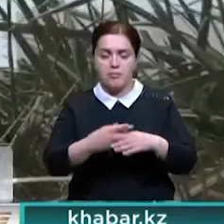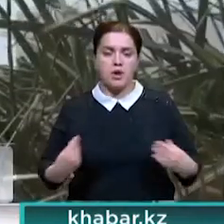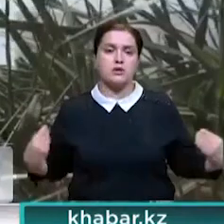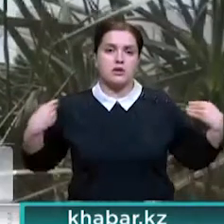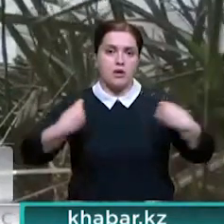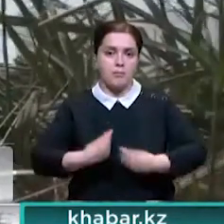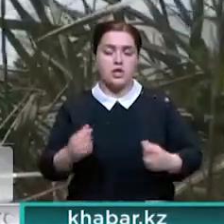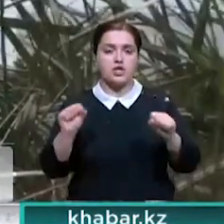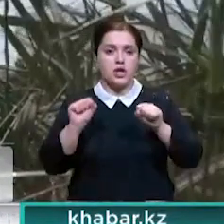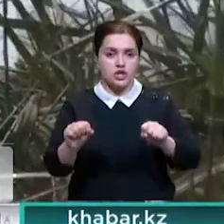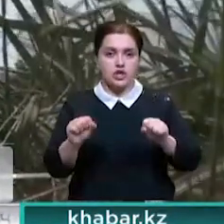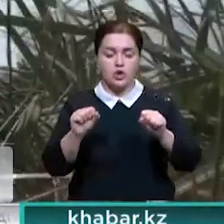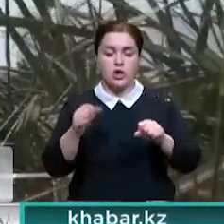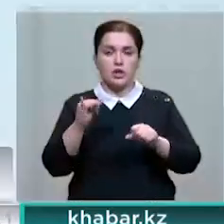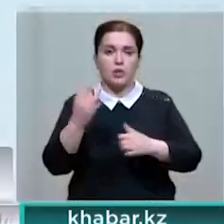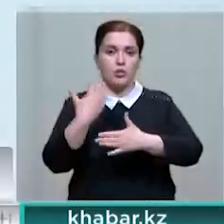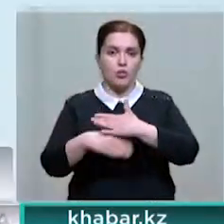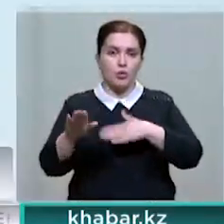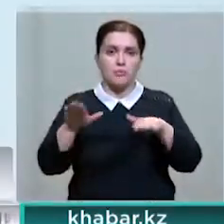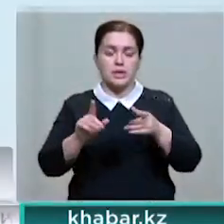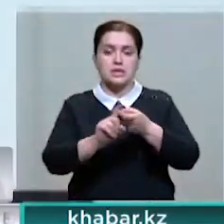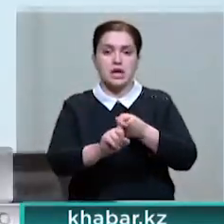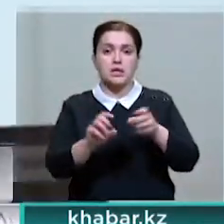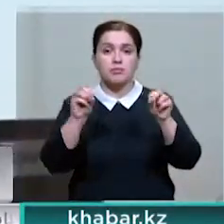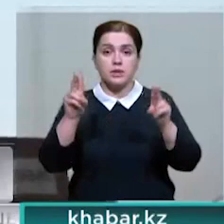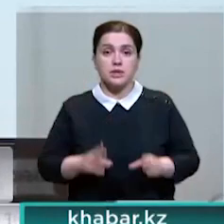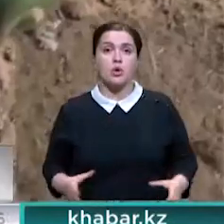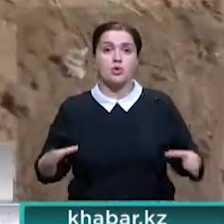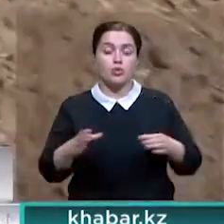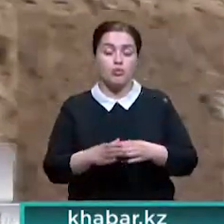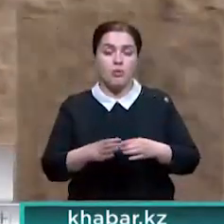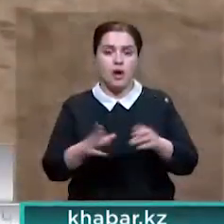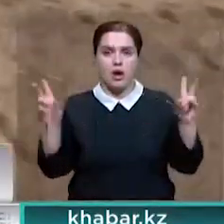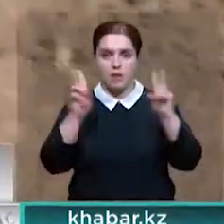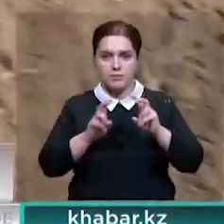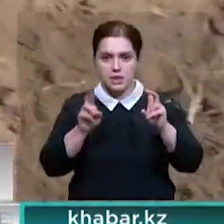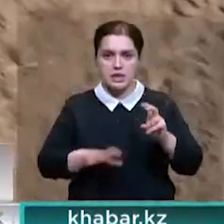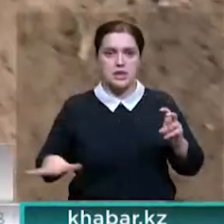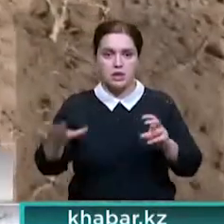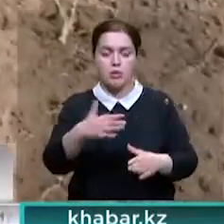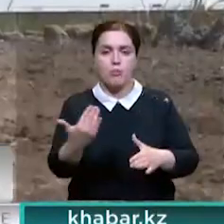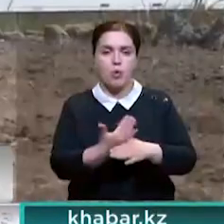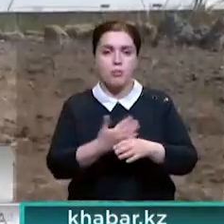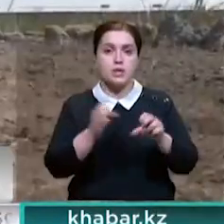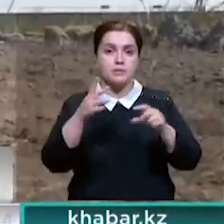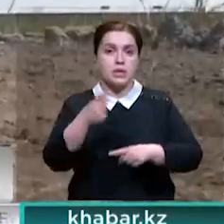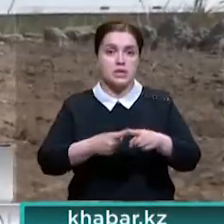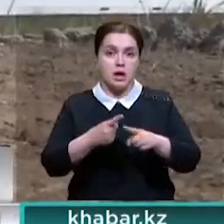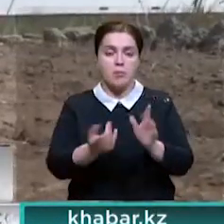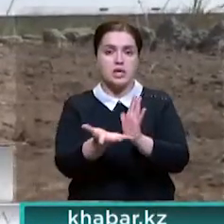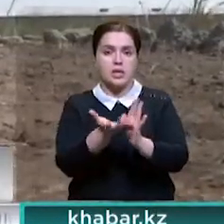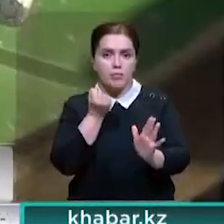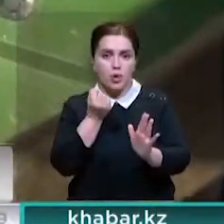себя защитные костюмы и покинуть место заражения. Специальная группа проводит обследование территории при помощи аппаратуры. Делается забор